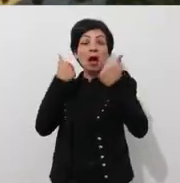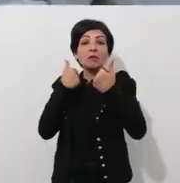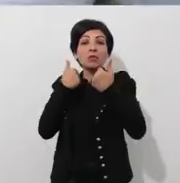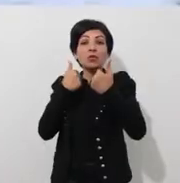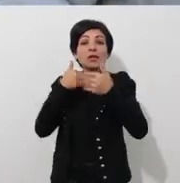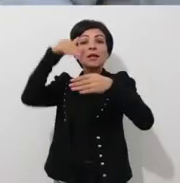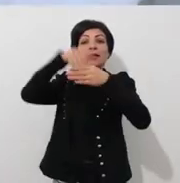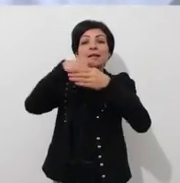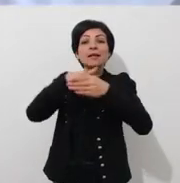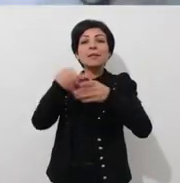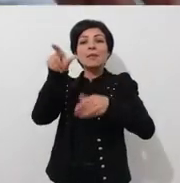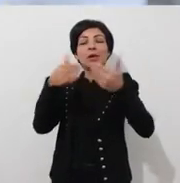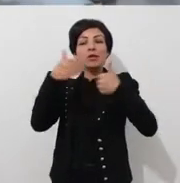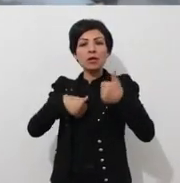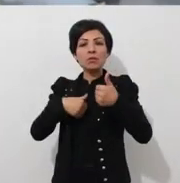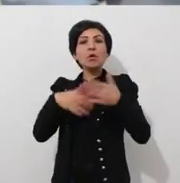حتى